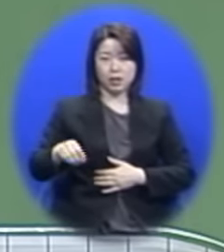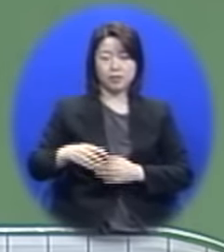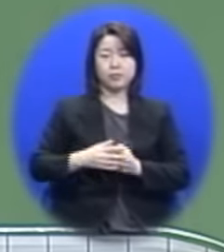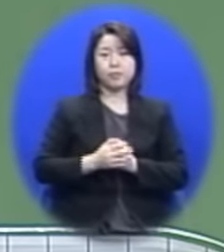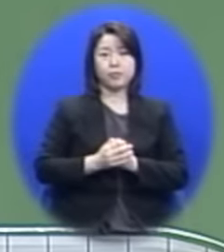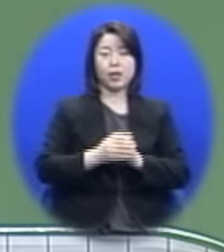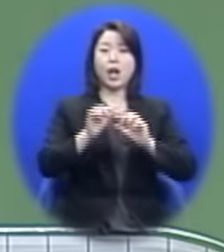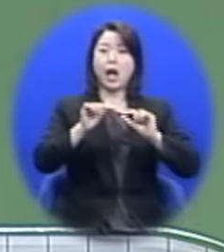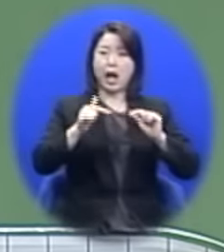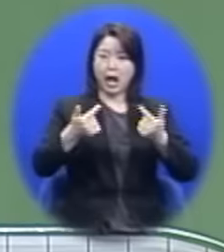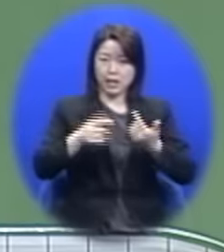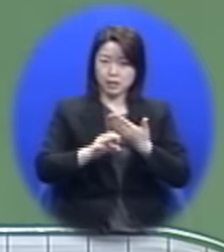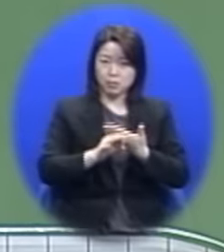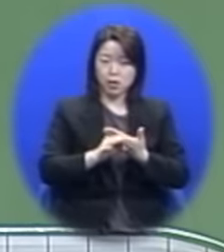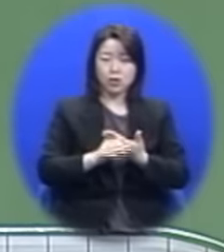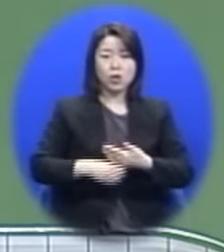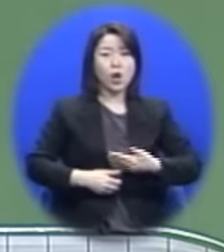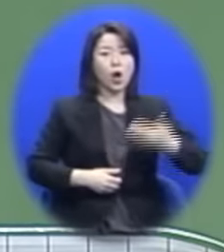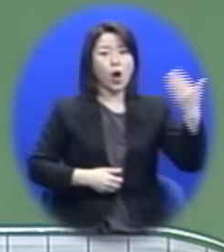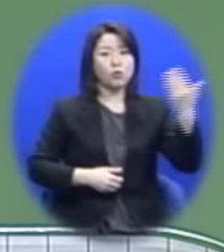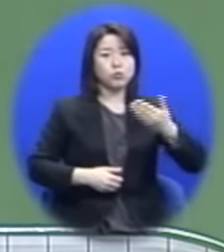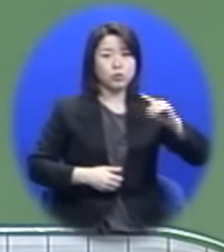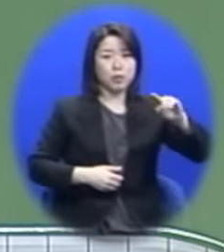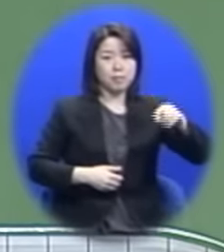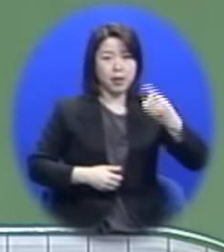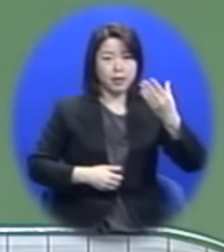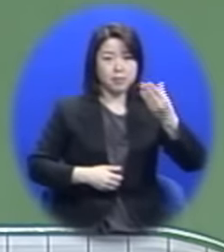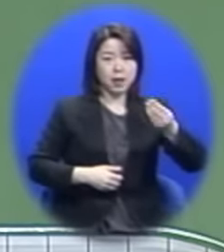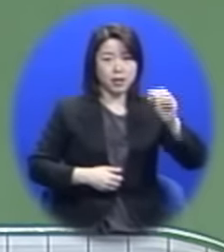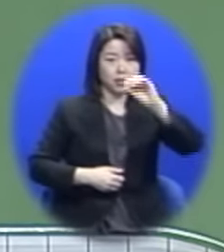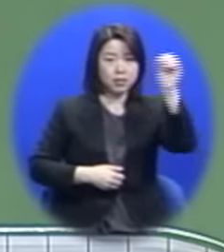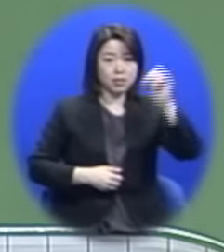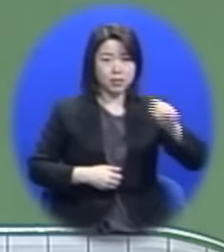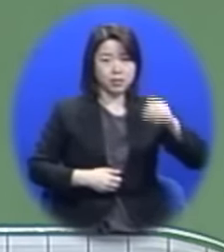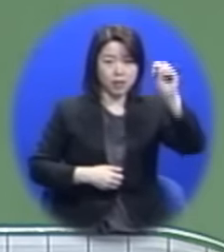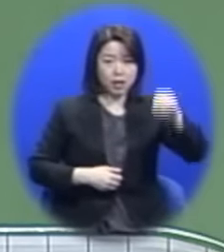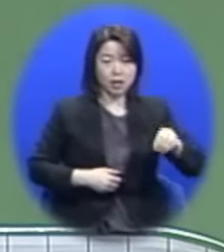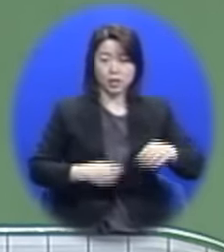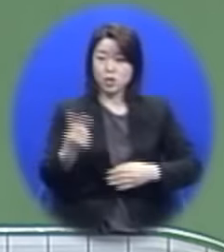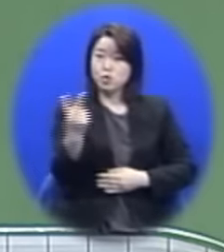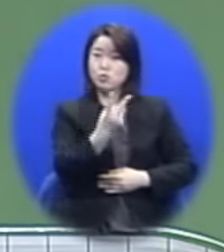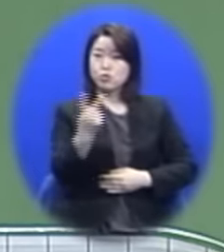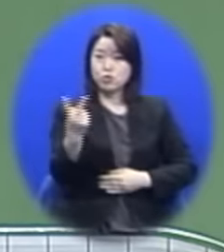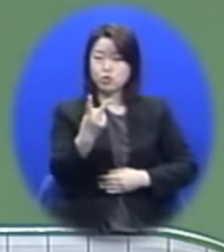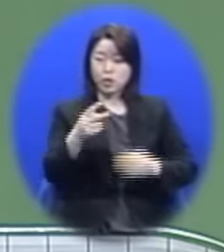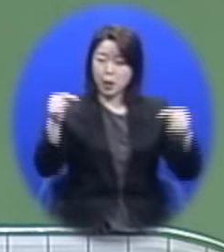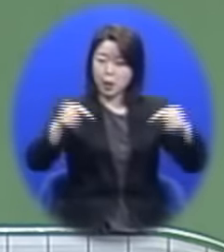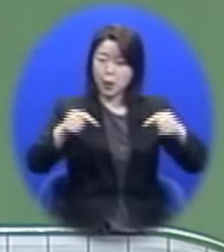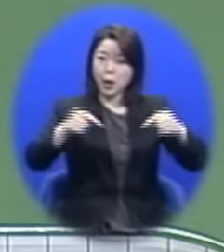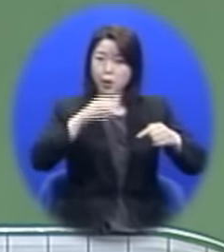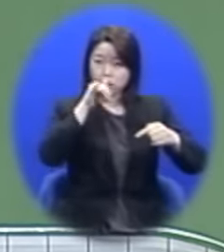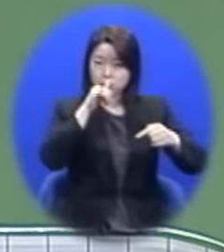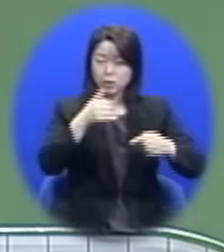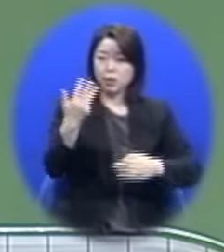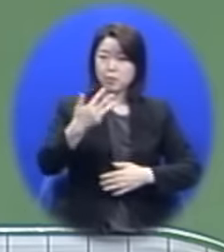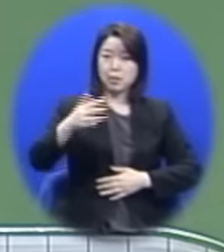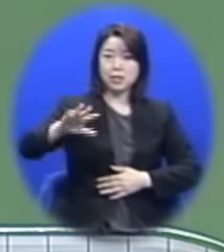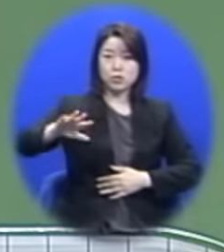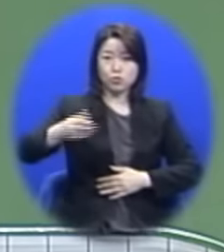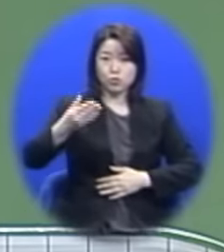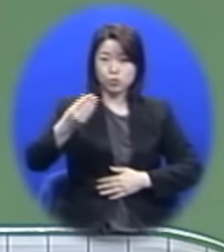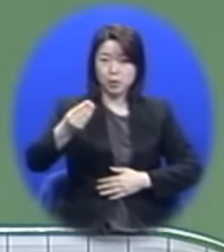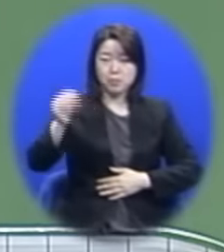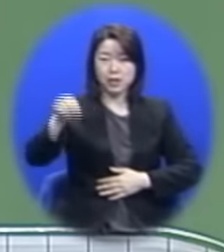달러 아니면 9,100만 달러 그 둘 중에서 지금 협상을 하고 있는 겁니다. 8,900만 달러라고 그러면